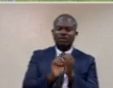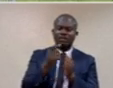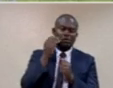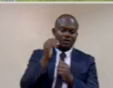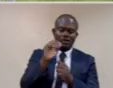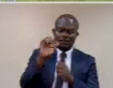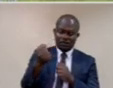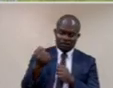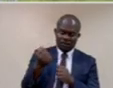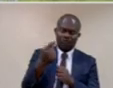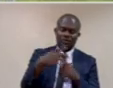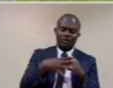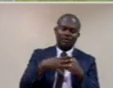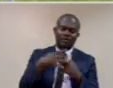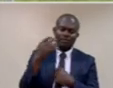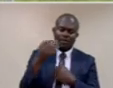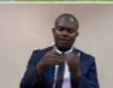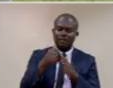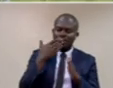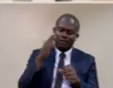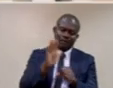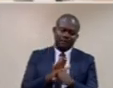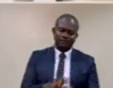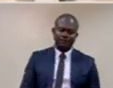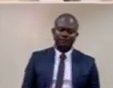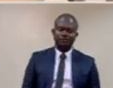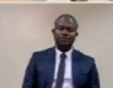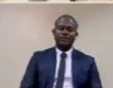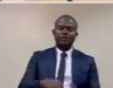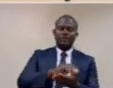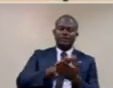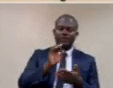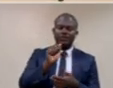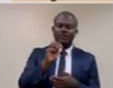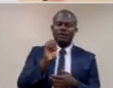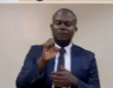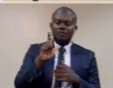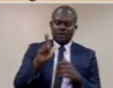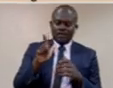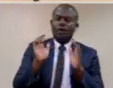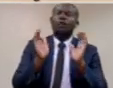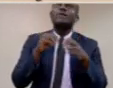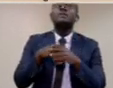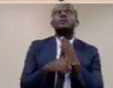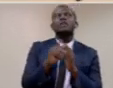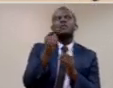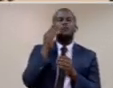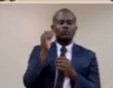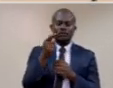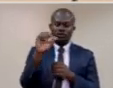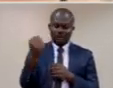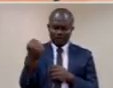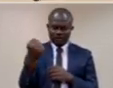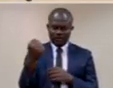Gicurasi 1994 yabaye mbi cyane. Hano muri Ste Famille rero umuntu agenekereje nko kuri itariki ya mbere z'ukwa gatanu